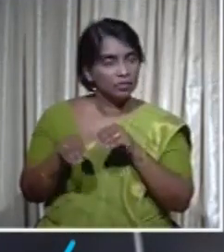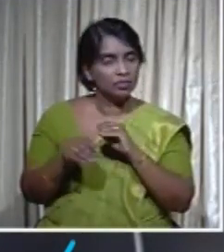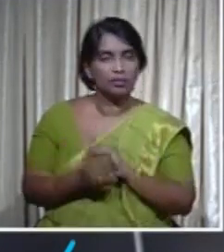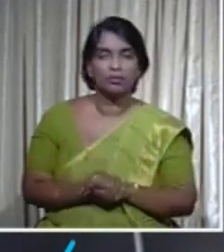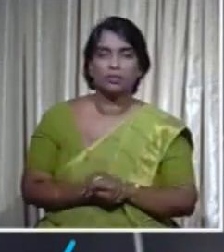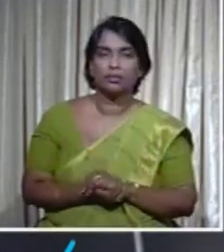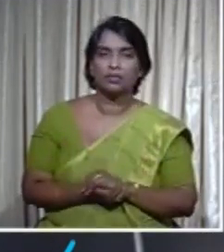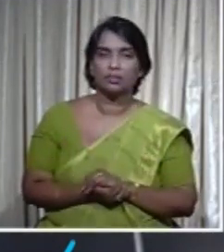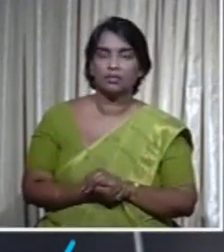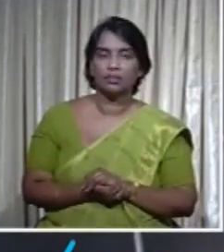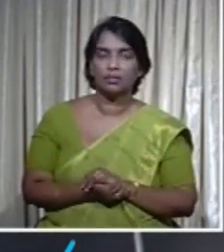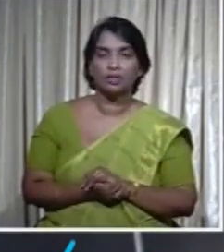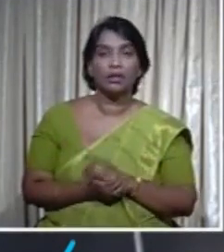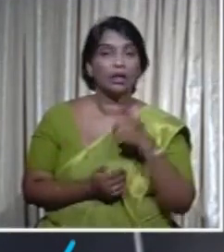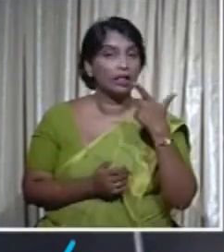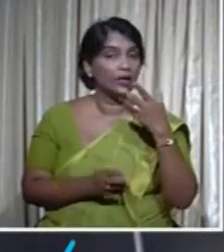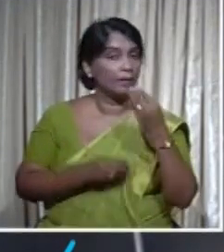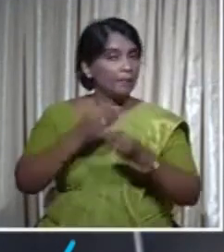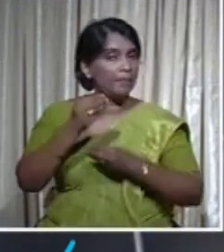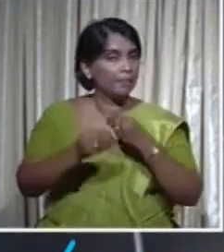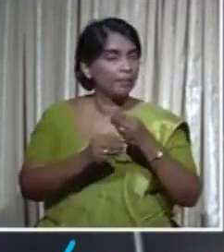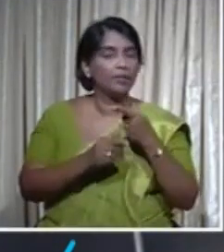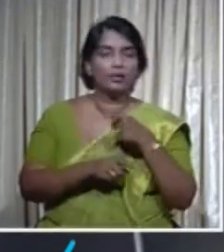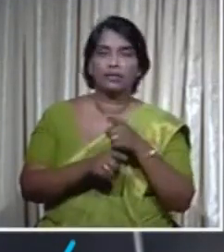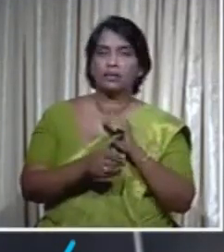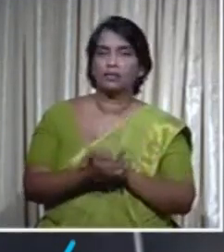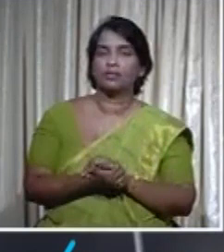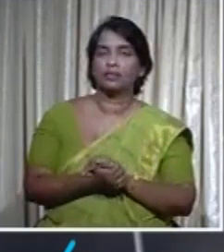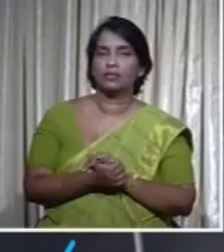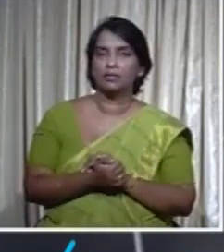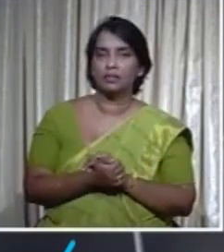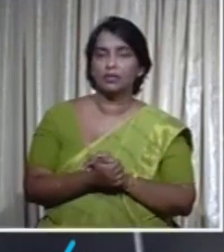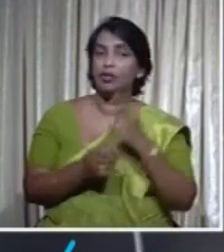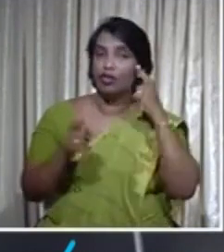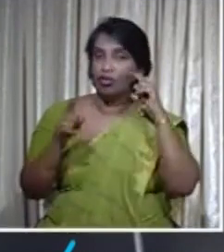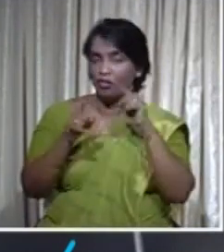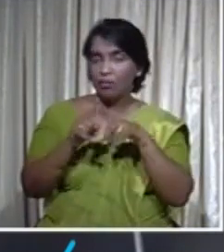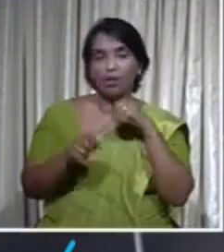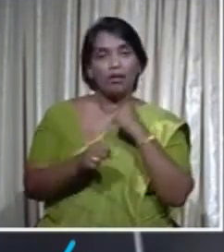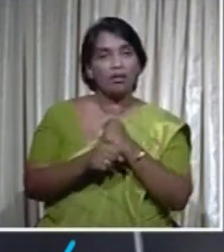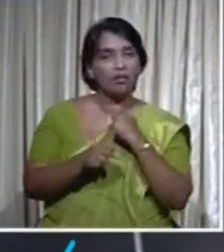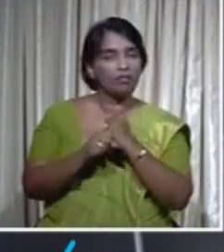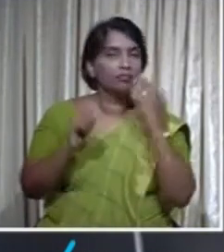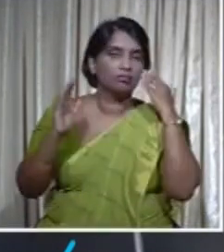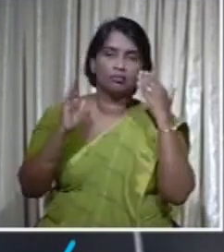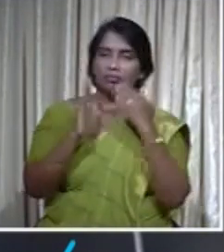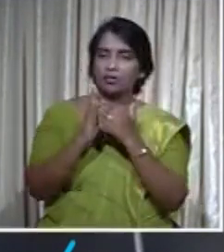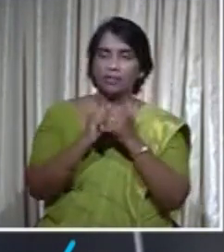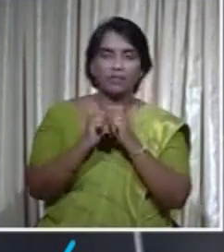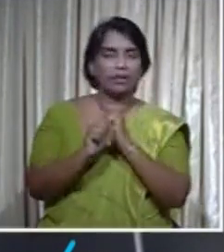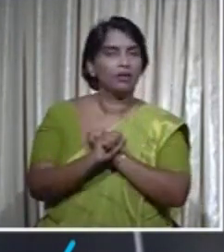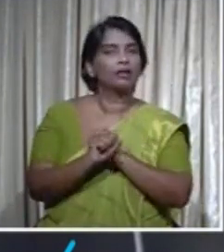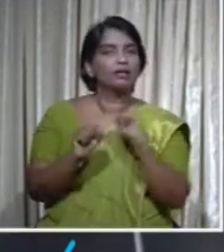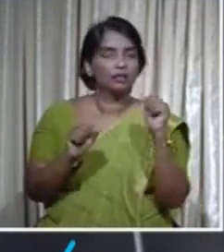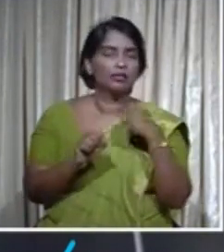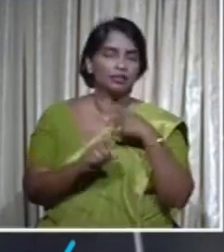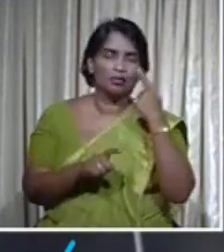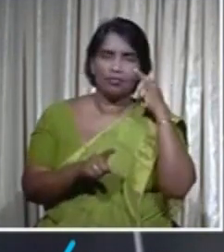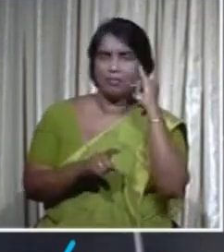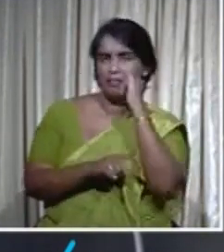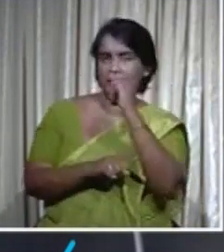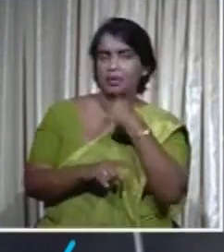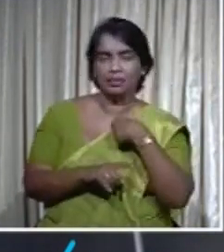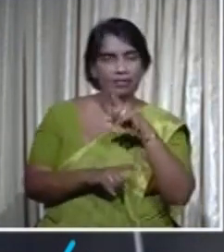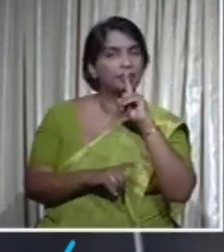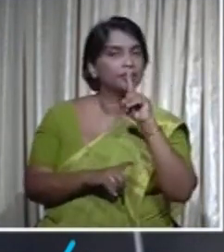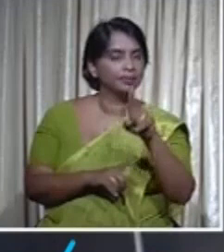மீன்பிடித்துறை இந்த அரசு கவனம் செலுத்தவில்லை என்பதை நான் ஒரு குற்றச்சாட்டாக வைக்கின்றேன் ஆகவே இதிலே மீள்